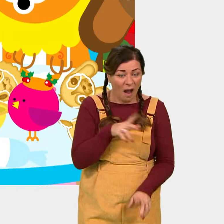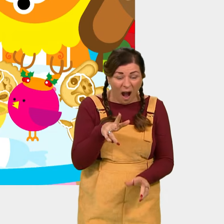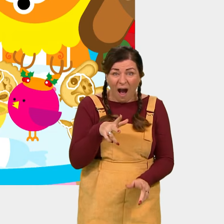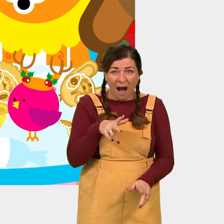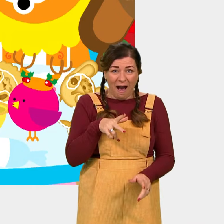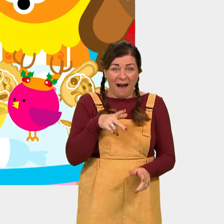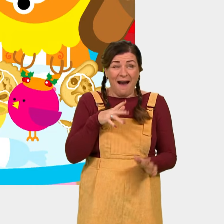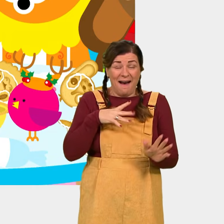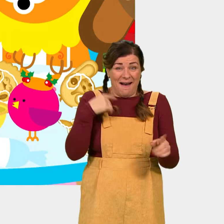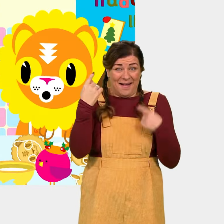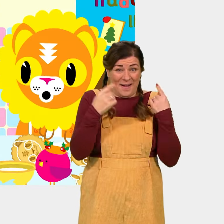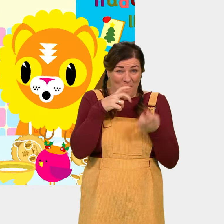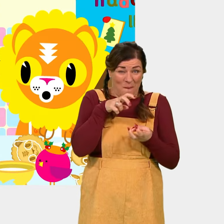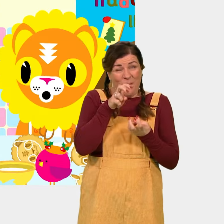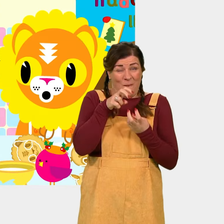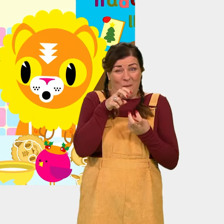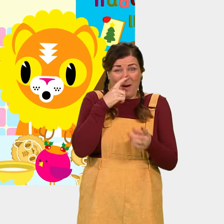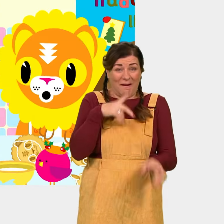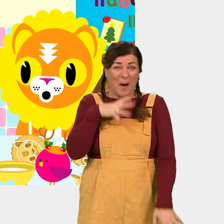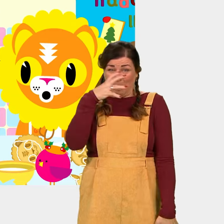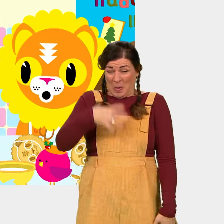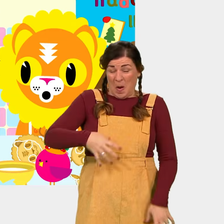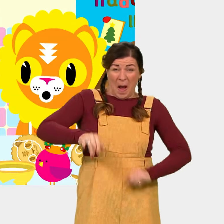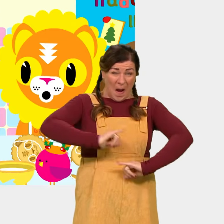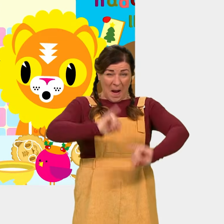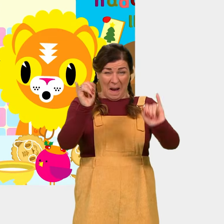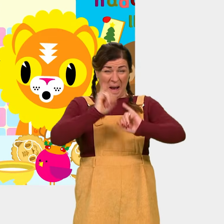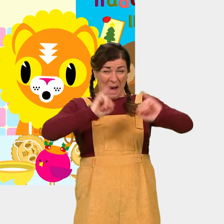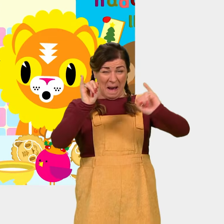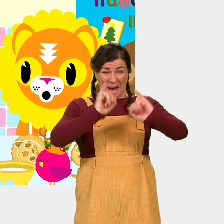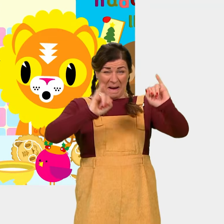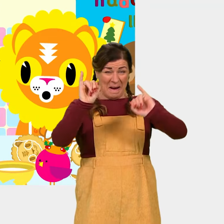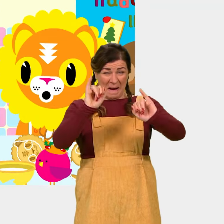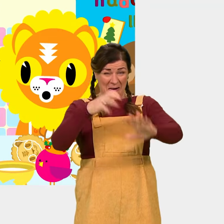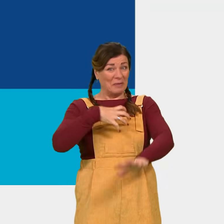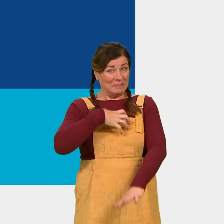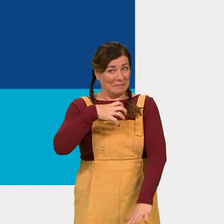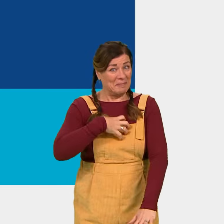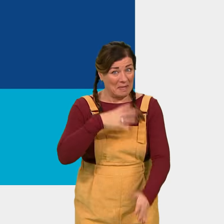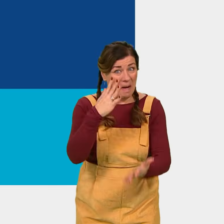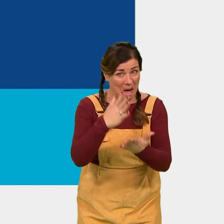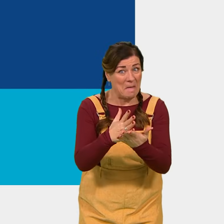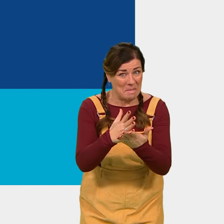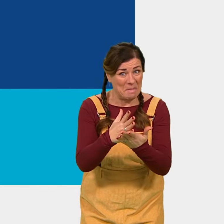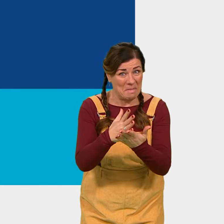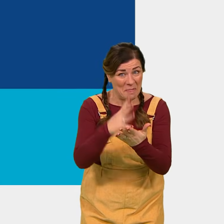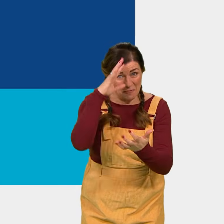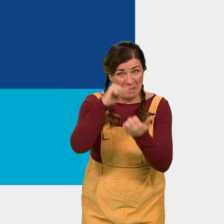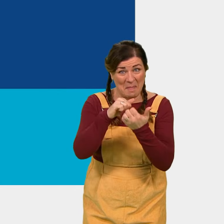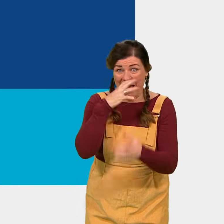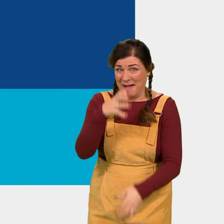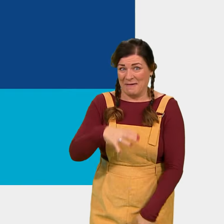Gwychiodd y lygoden yn uchel. O! Gweiddodd Plwmp yn uwch. Wrth gwrs,